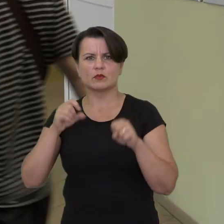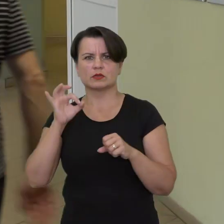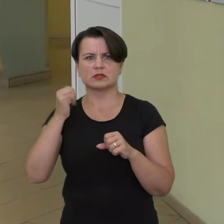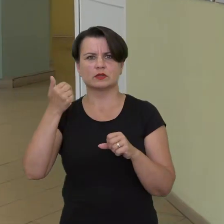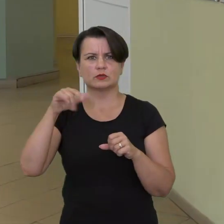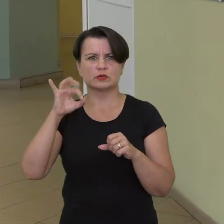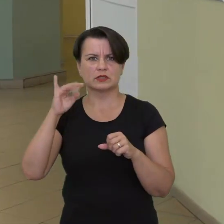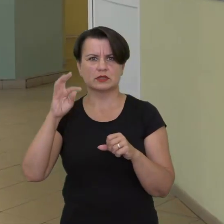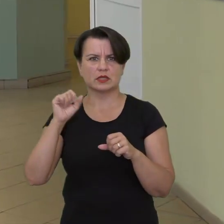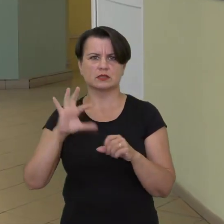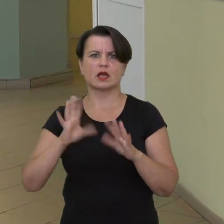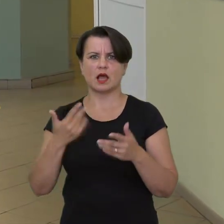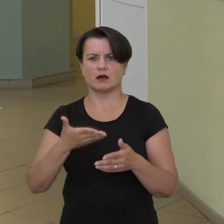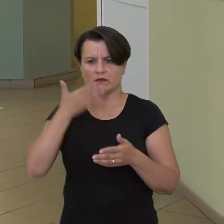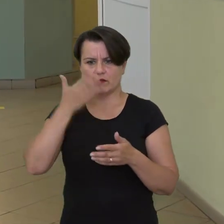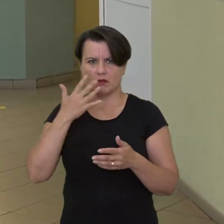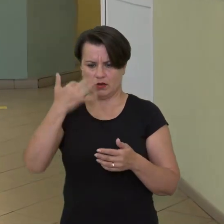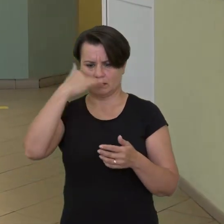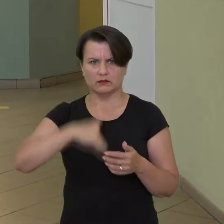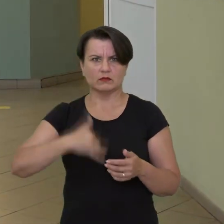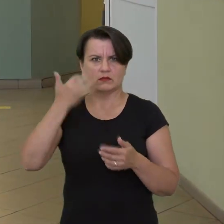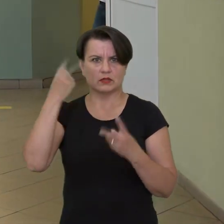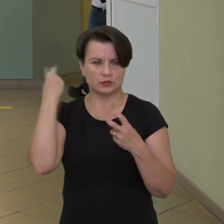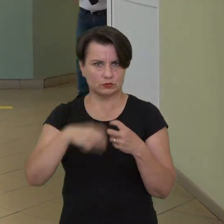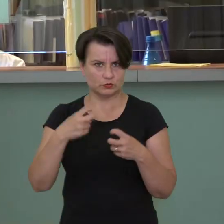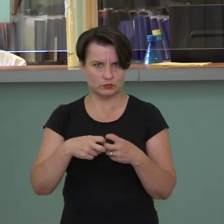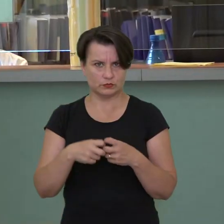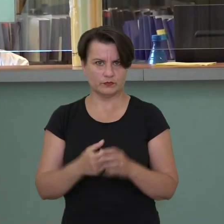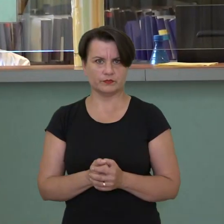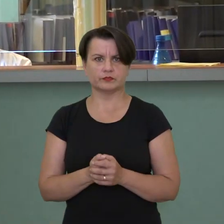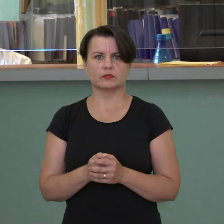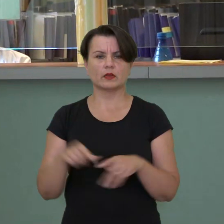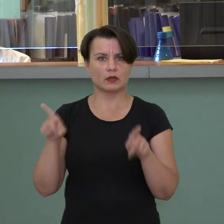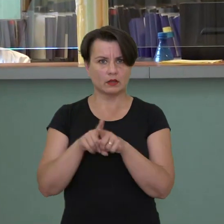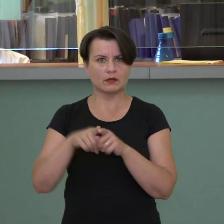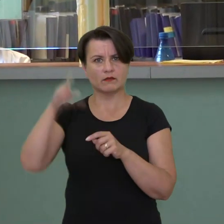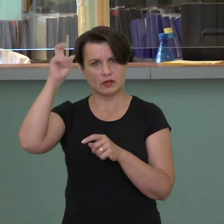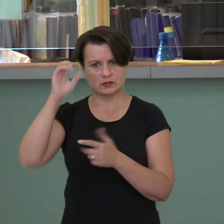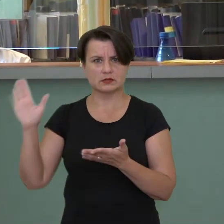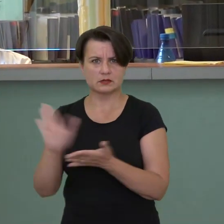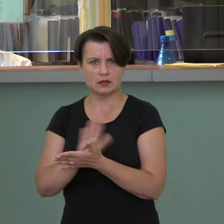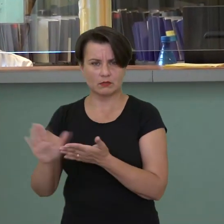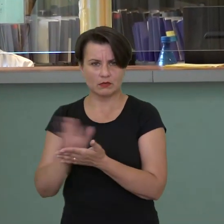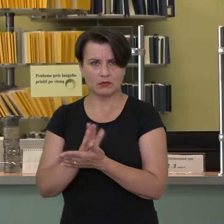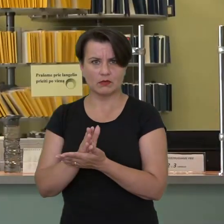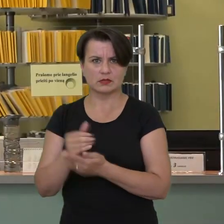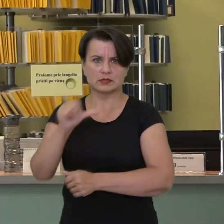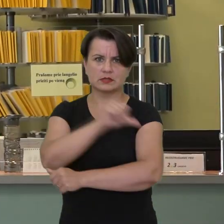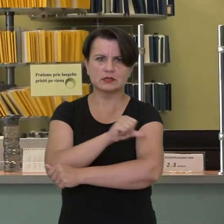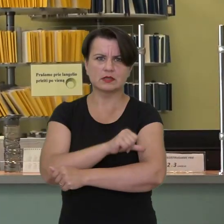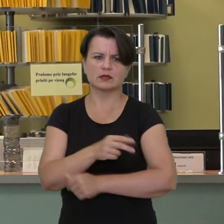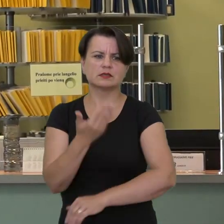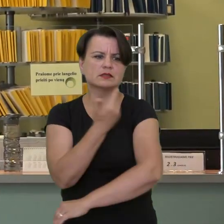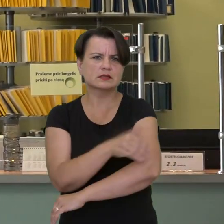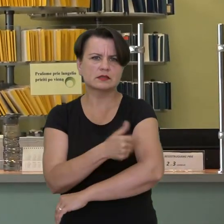kaip sinusitus ar kažkokius tai kvepavimo takų sutrikimus. Todėl valstybė taip pat biudžeto lėšomis